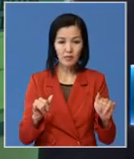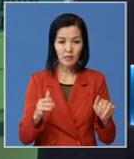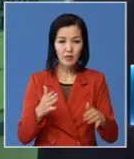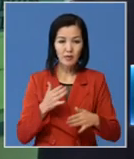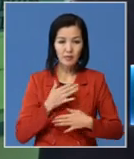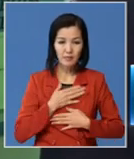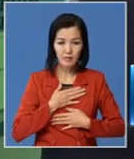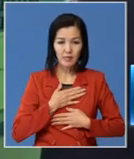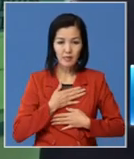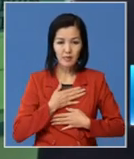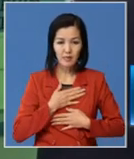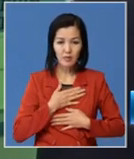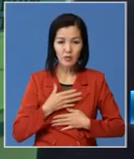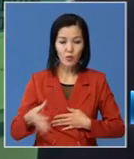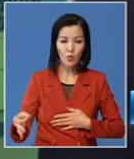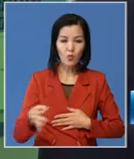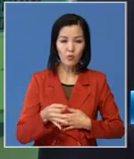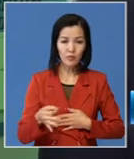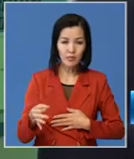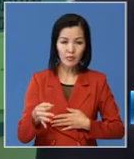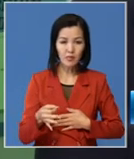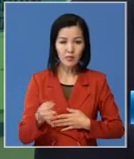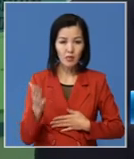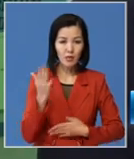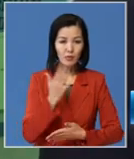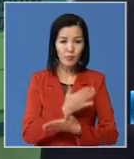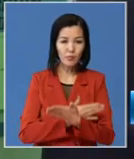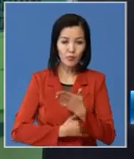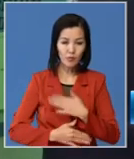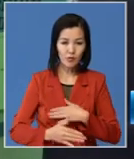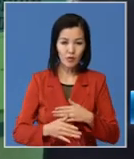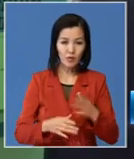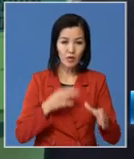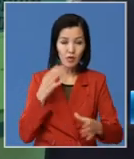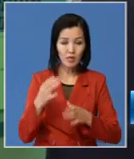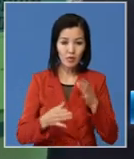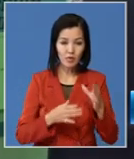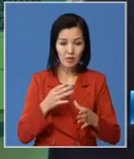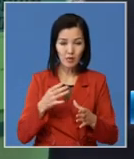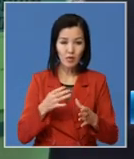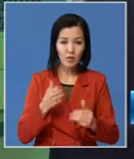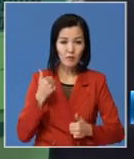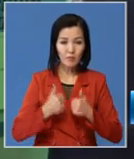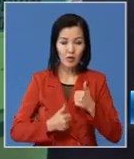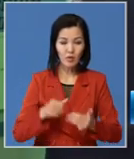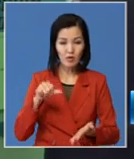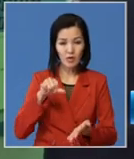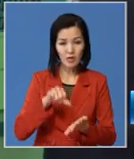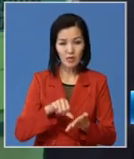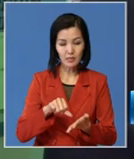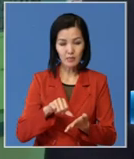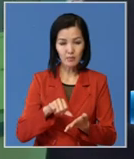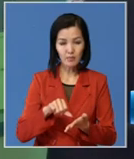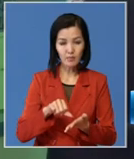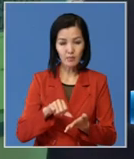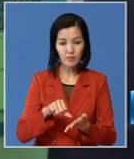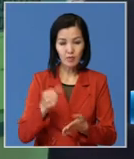гүлдендіруге ат салса бермек. Ботагөз Бисембай, Ерболат Антелов, Жетісу телеарнасы, Юр ауданы.